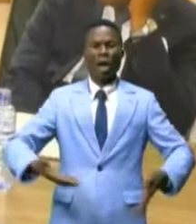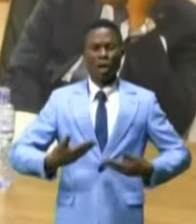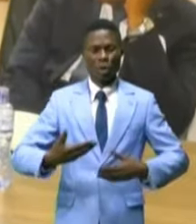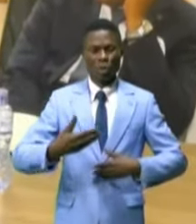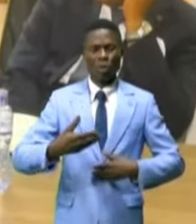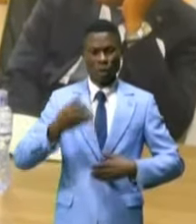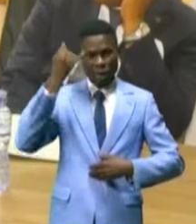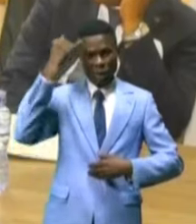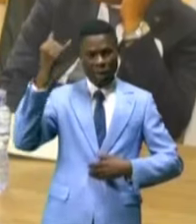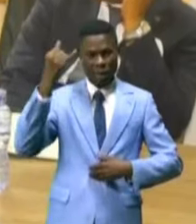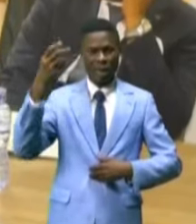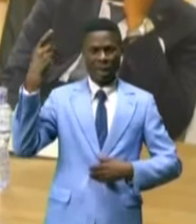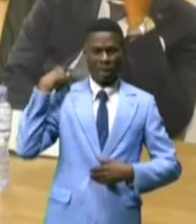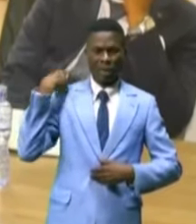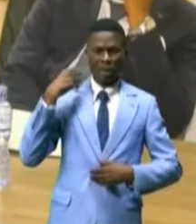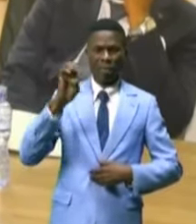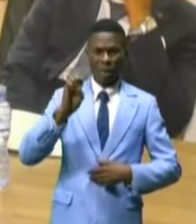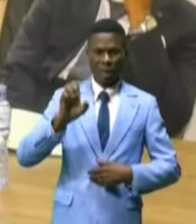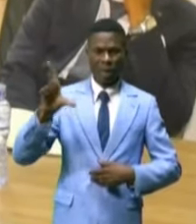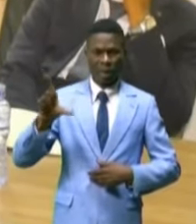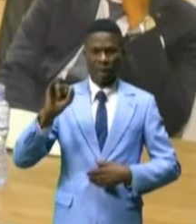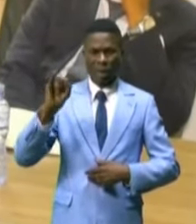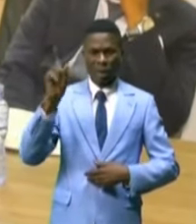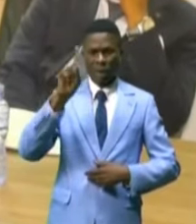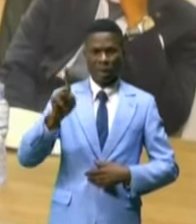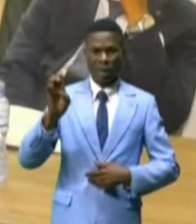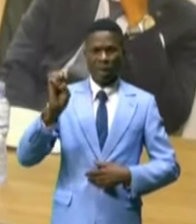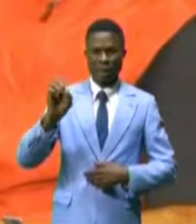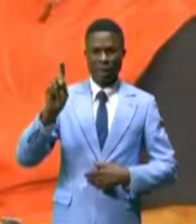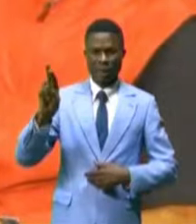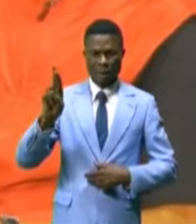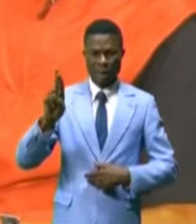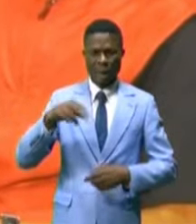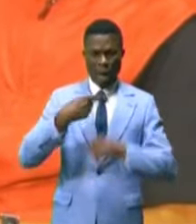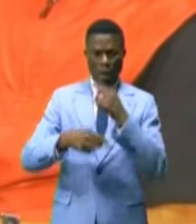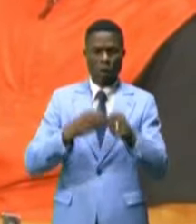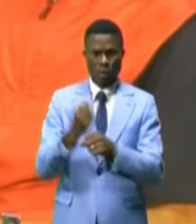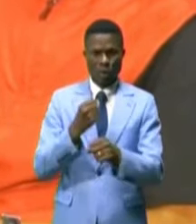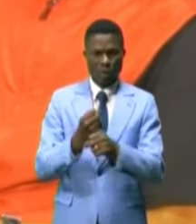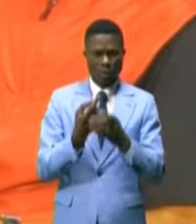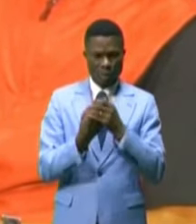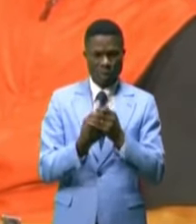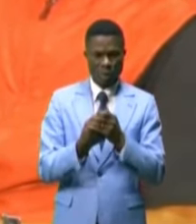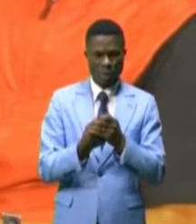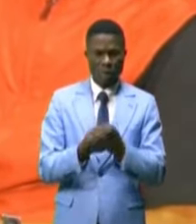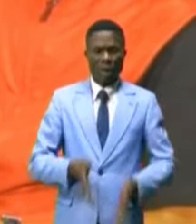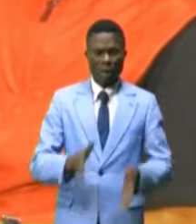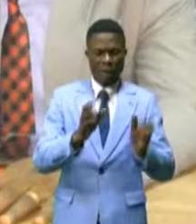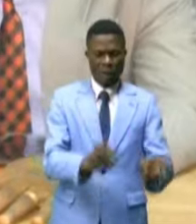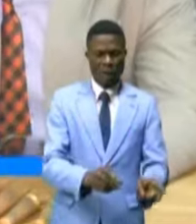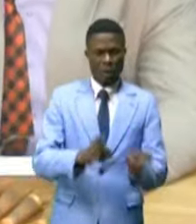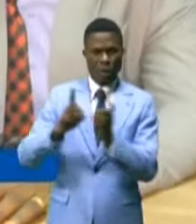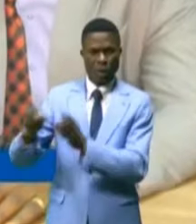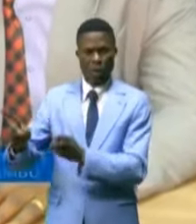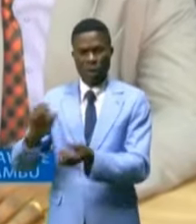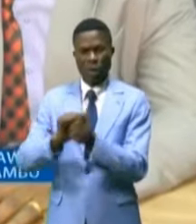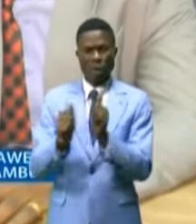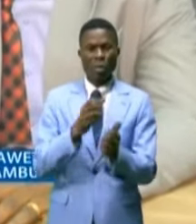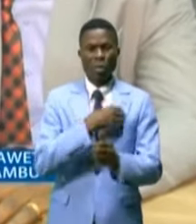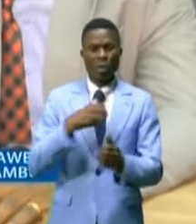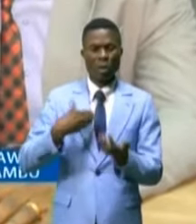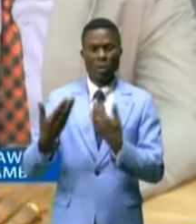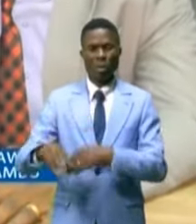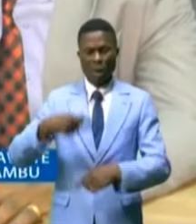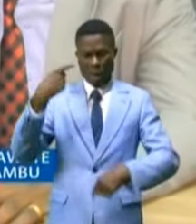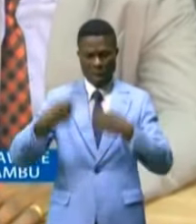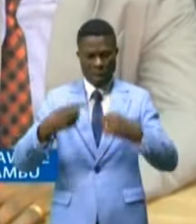l'honorable Eliezer Ntamboué en garantissant la reprise des travaux de placement de tuyaux pour les cas du décès. Les discussions